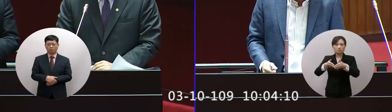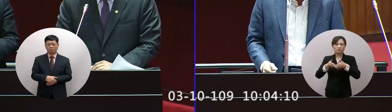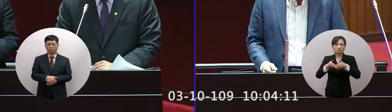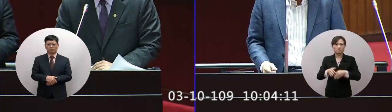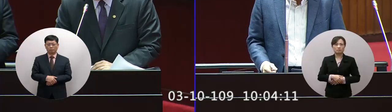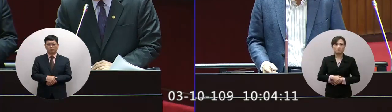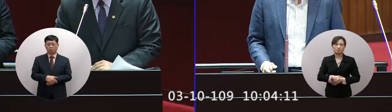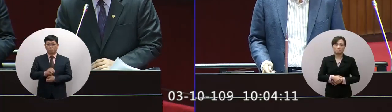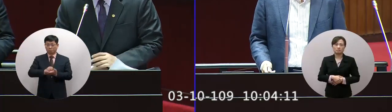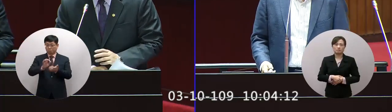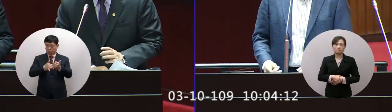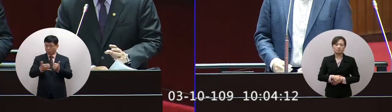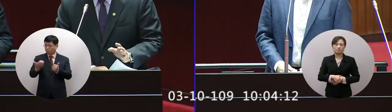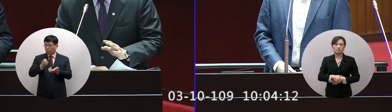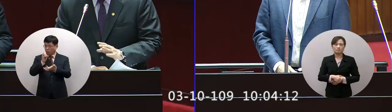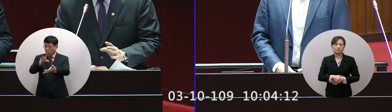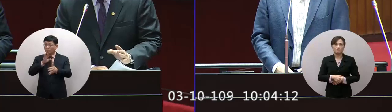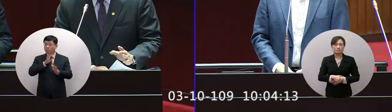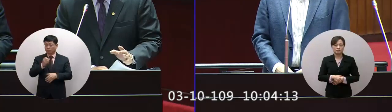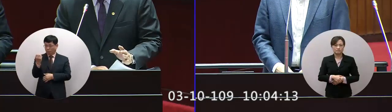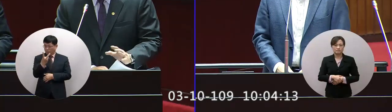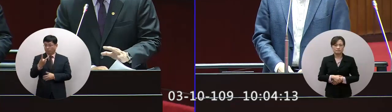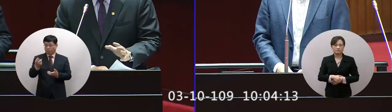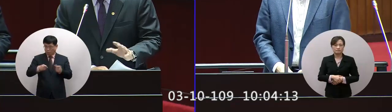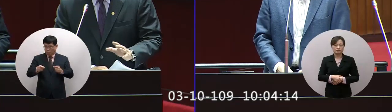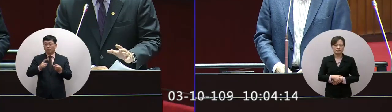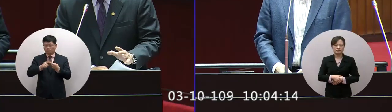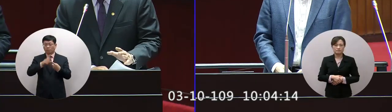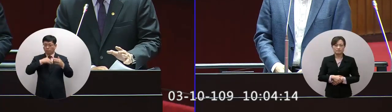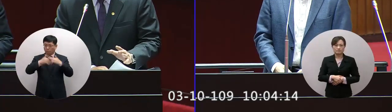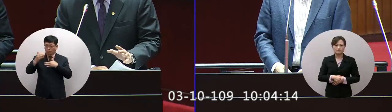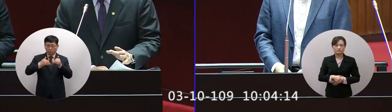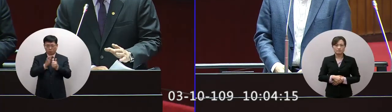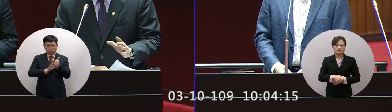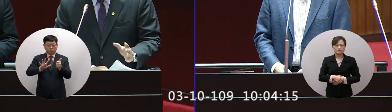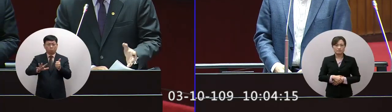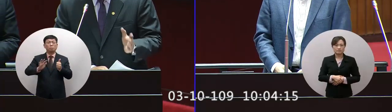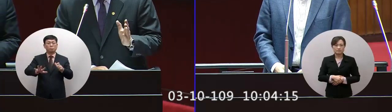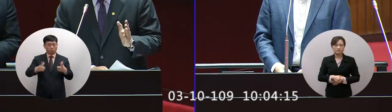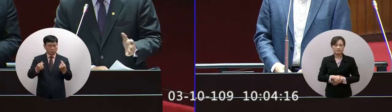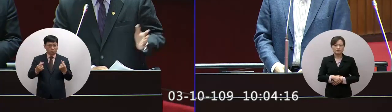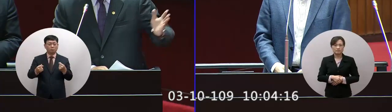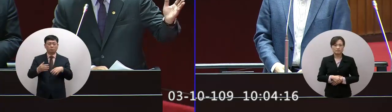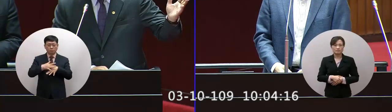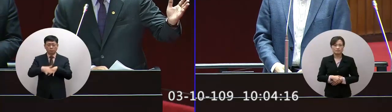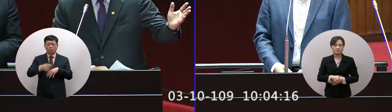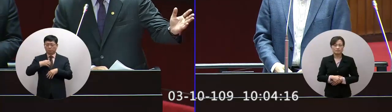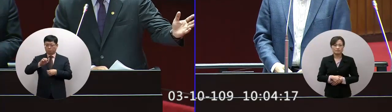长？ 报告委员，我刚刚讲说虽然这是两个案，但是它会互相影响，所以我们会